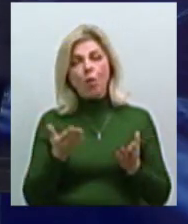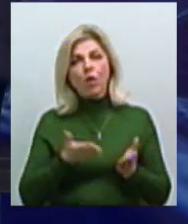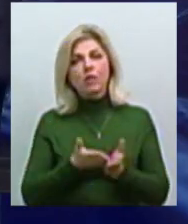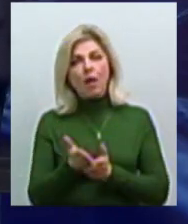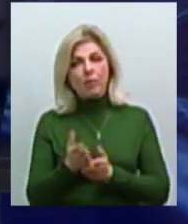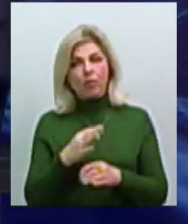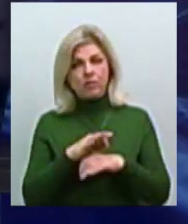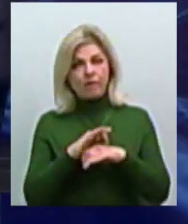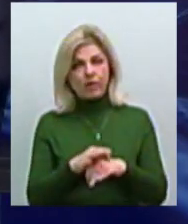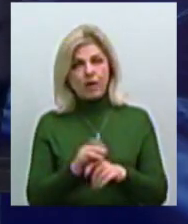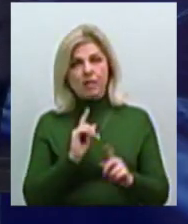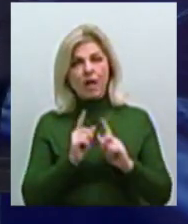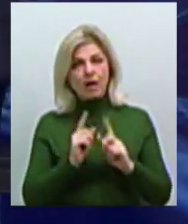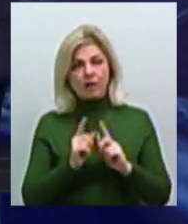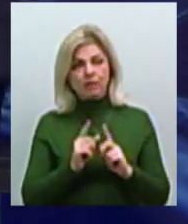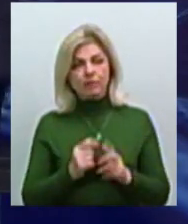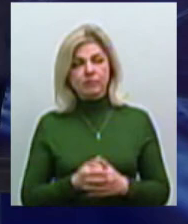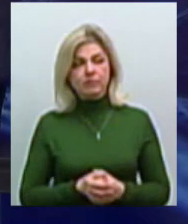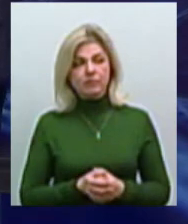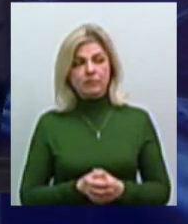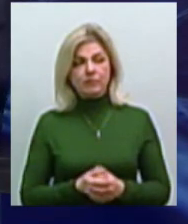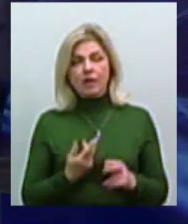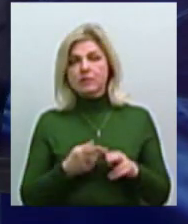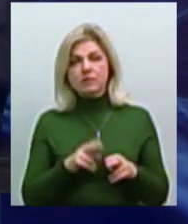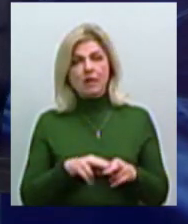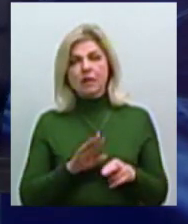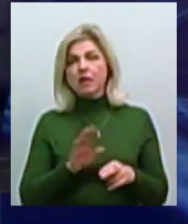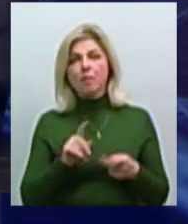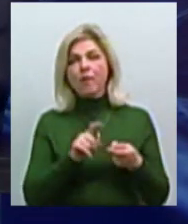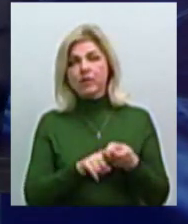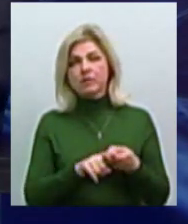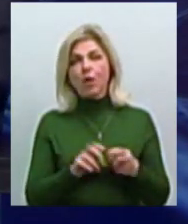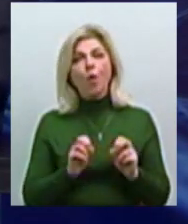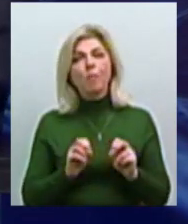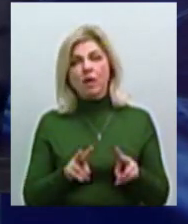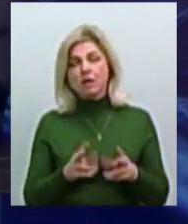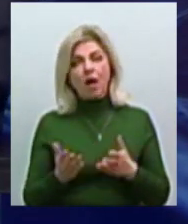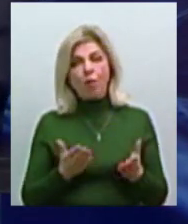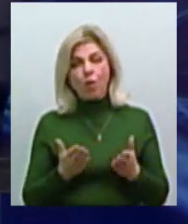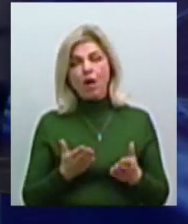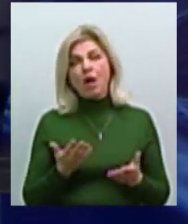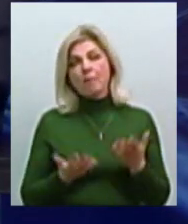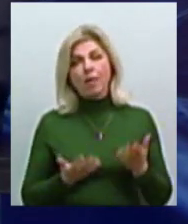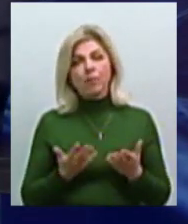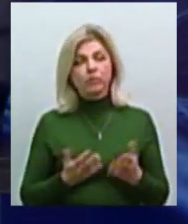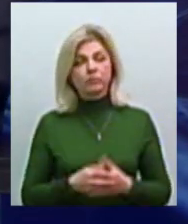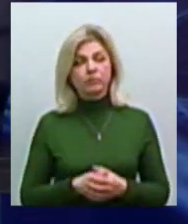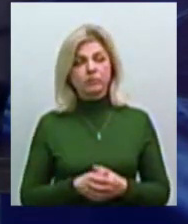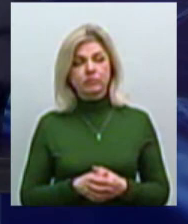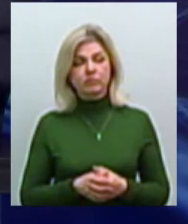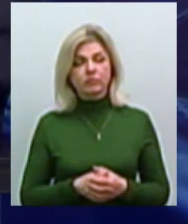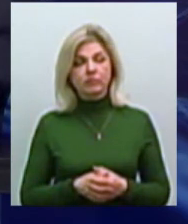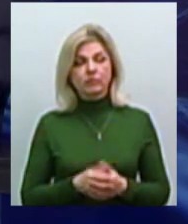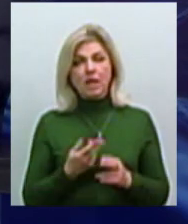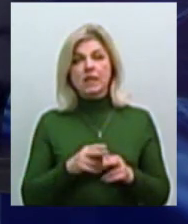відбувалася нарада. Тобто це не пов'язано з небезпекою з якоюсь, це мабуть... Ні, там саме на